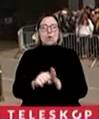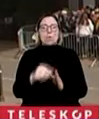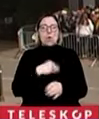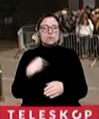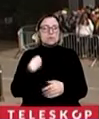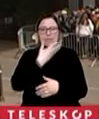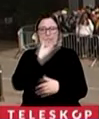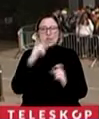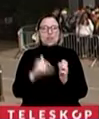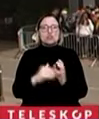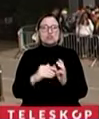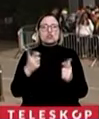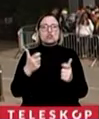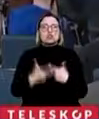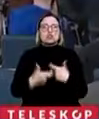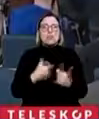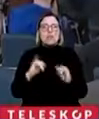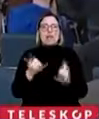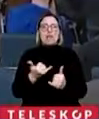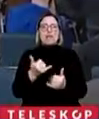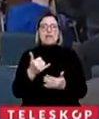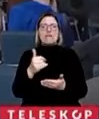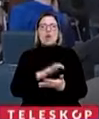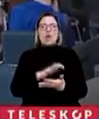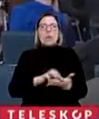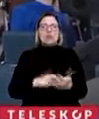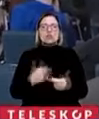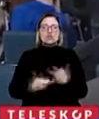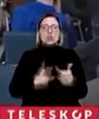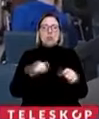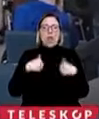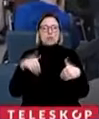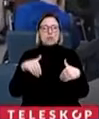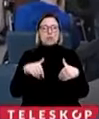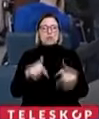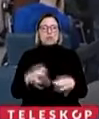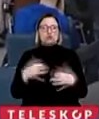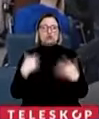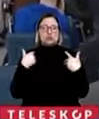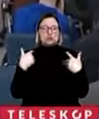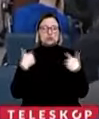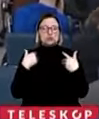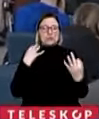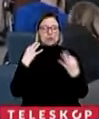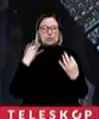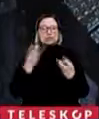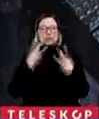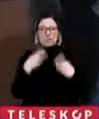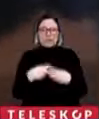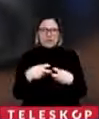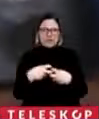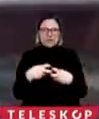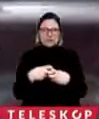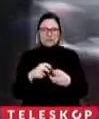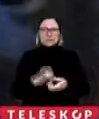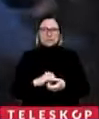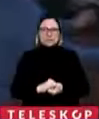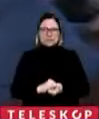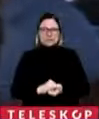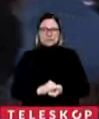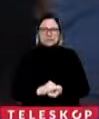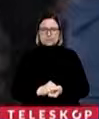też, co trzeba zrobić, jakie formalności załatwić, by móc tutaj funkcjonować. Informacji szukają w internecie.